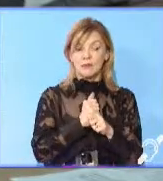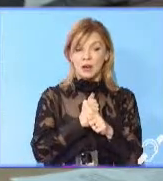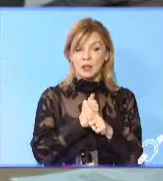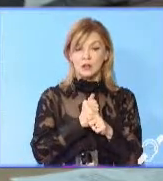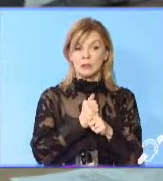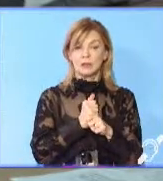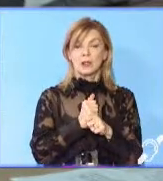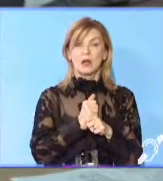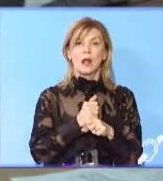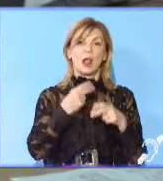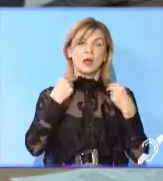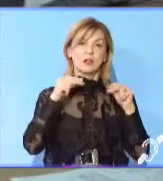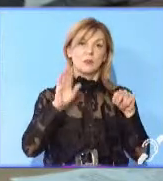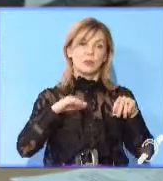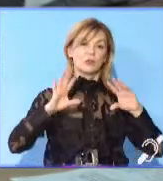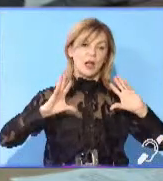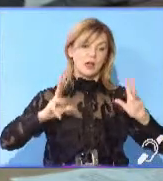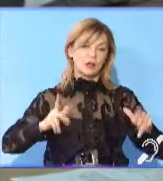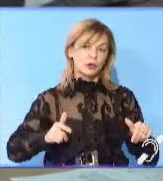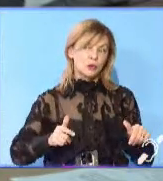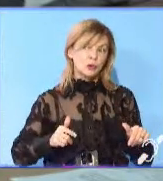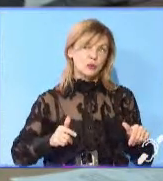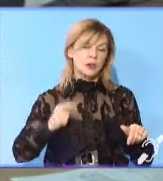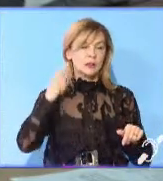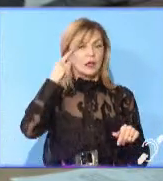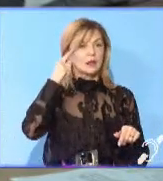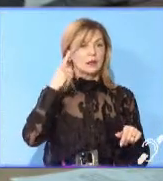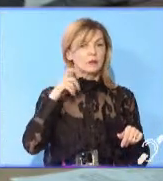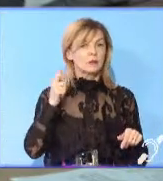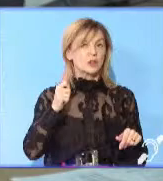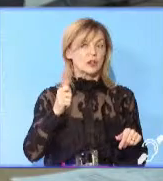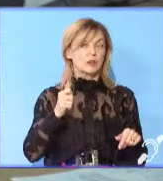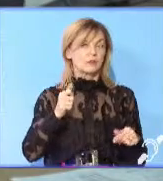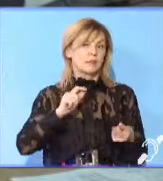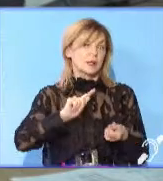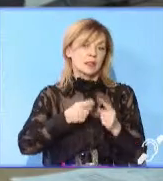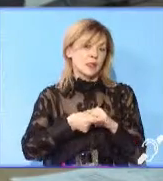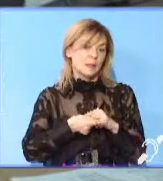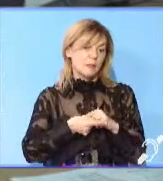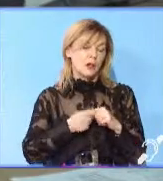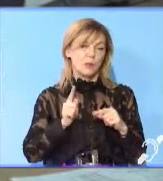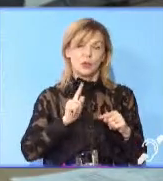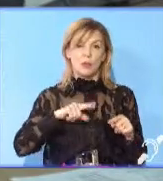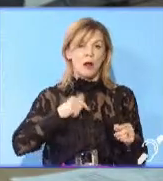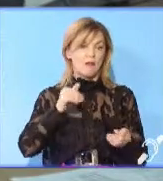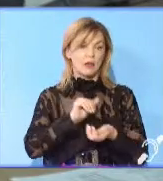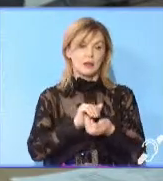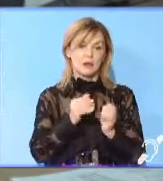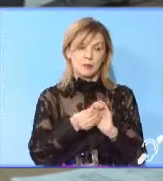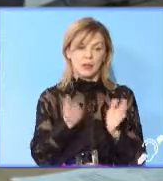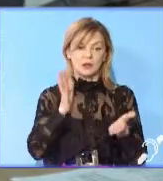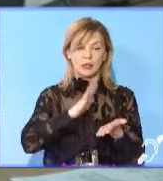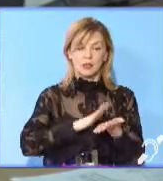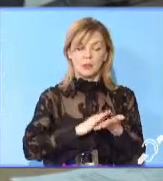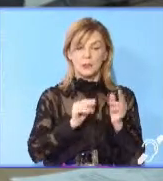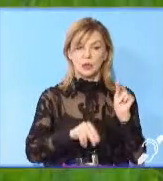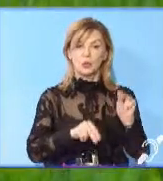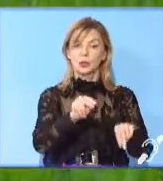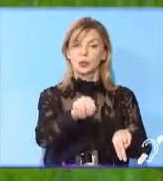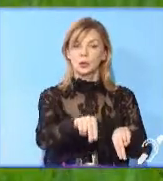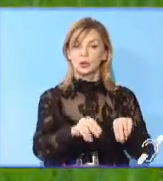de exemplu, în domeniul agriculturii? Nu mai este stratul de zăpadă care se protejeze iarna. Adaptăm culturile